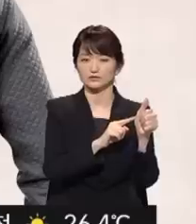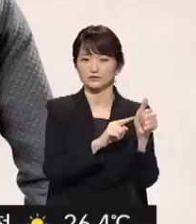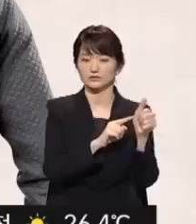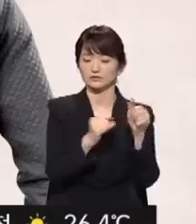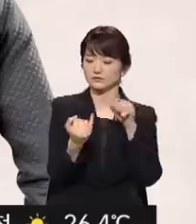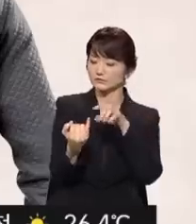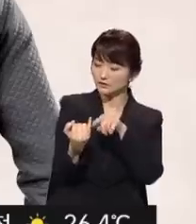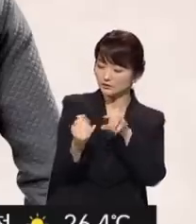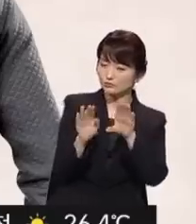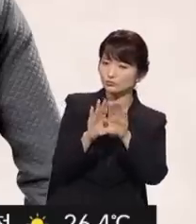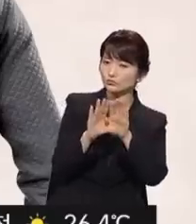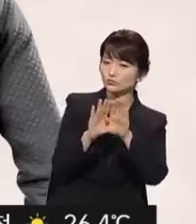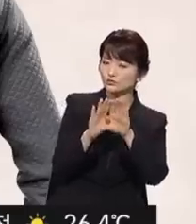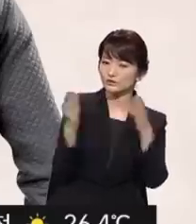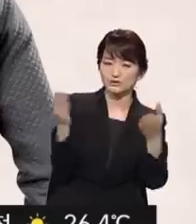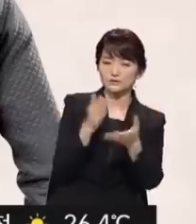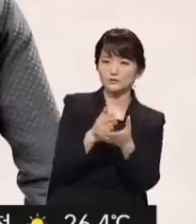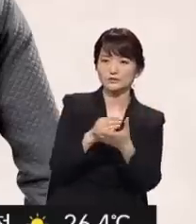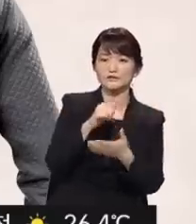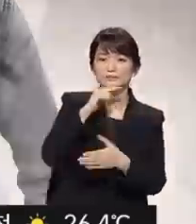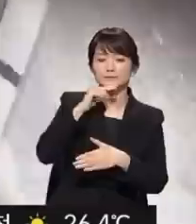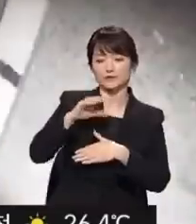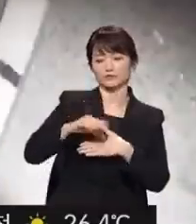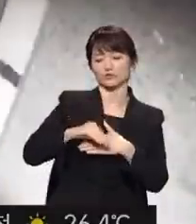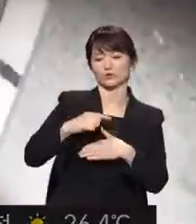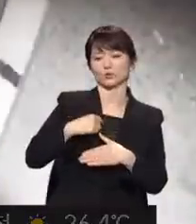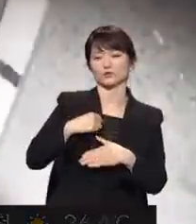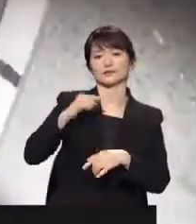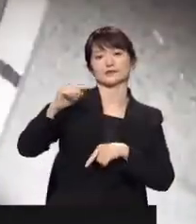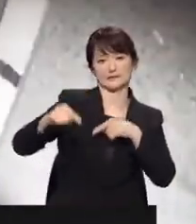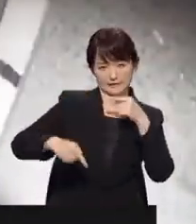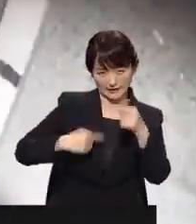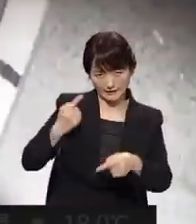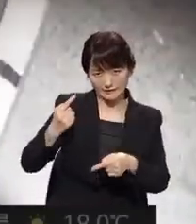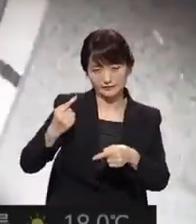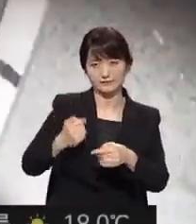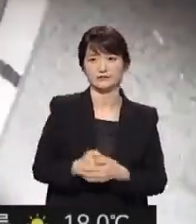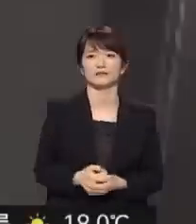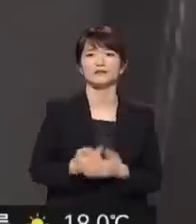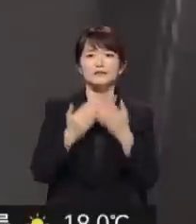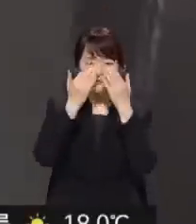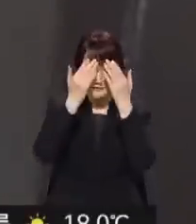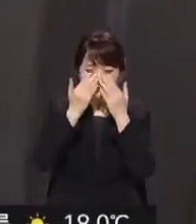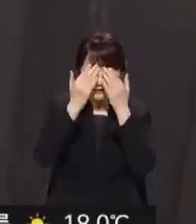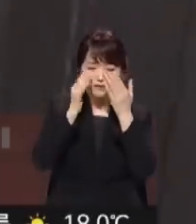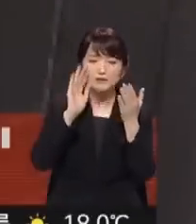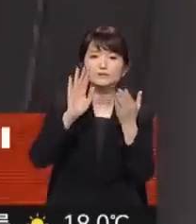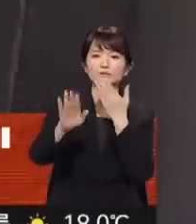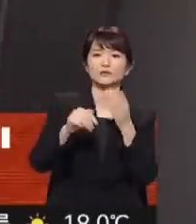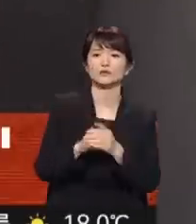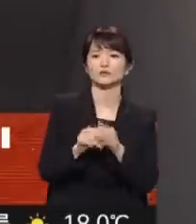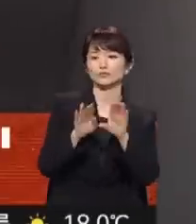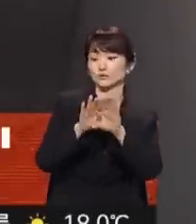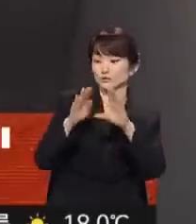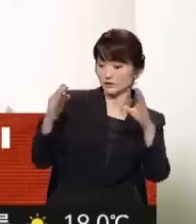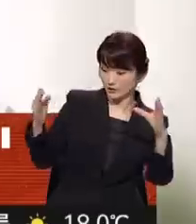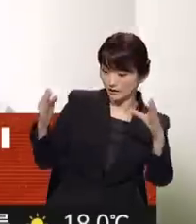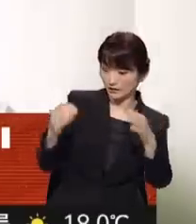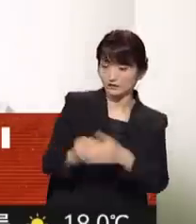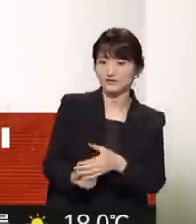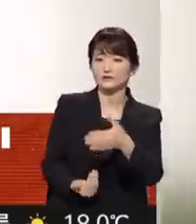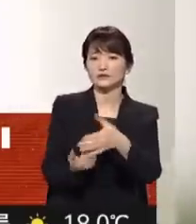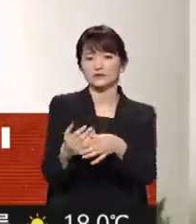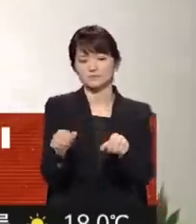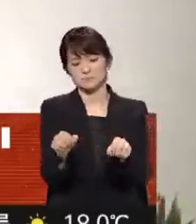말고 피 묻은 옷을 갈아입고, 그러니까 때려서 피가 흘렸기 때문에 갈아입고 세수를 한 뒤에 문을 열라면서 사건을